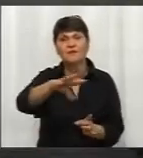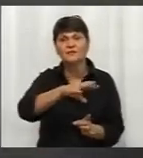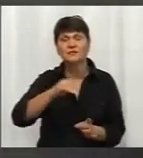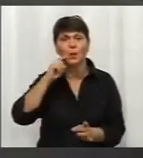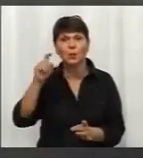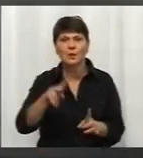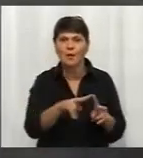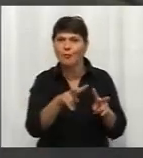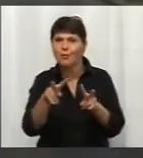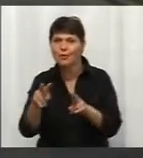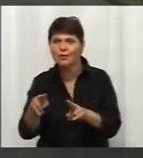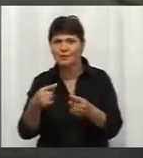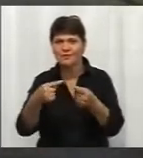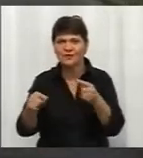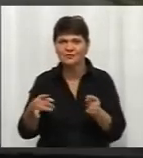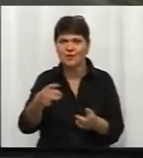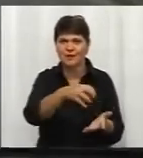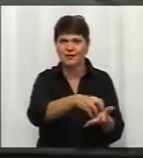і в інших регіонах країни.